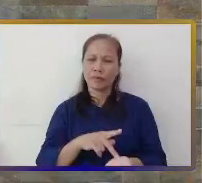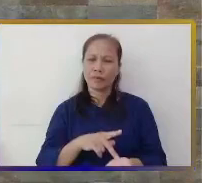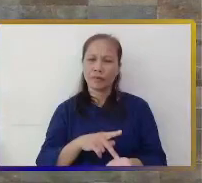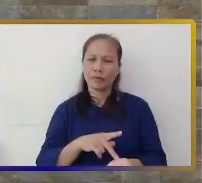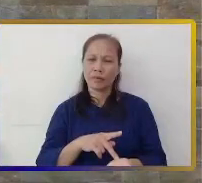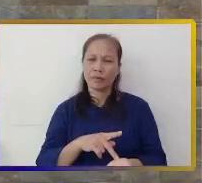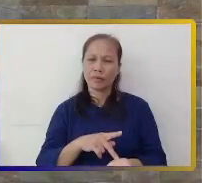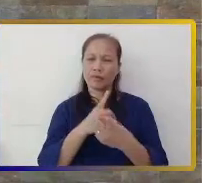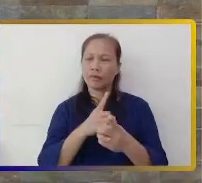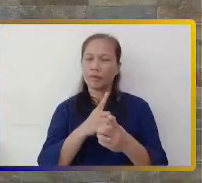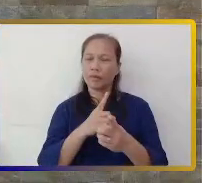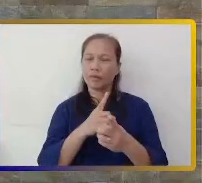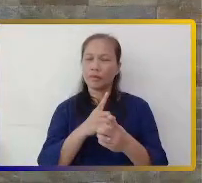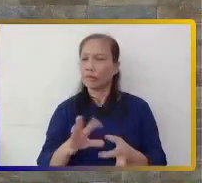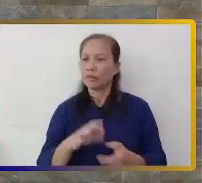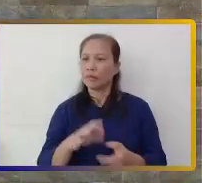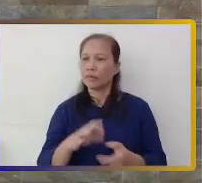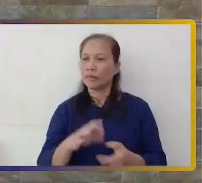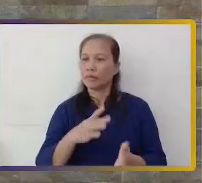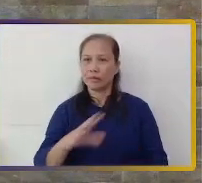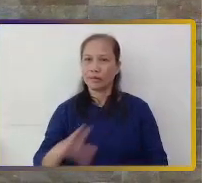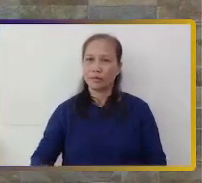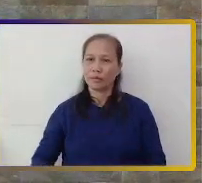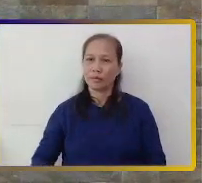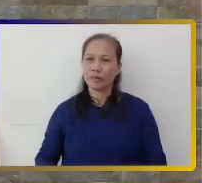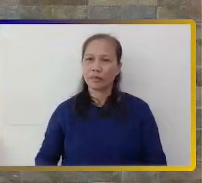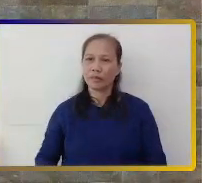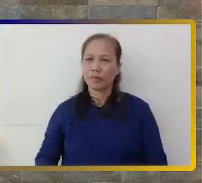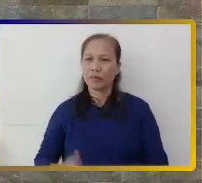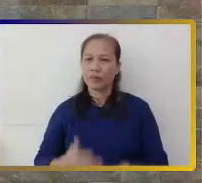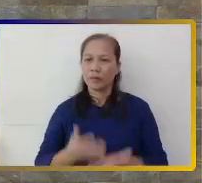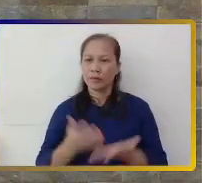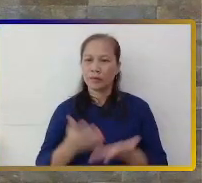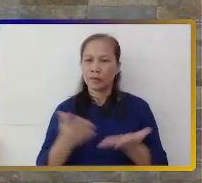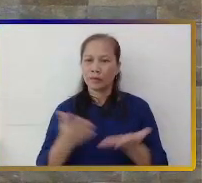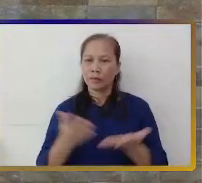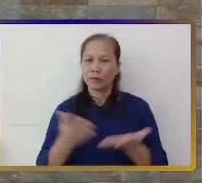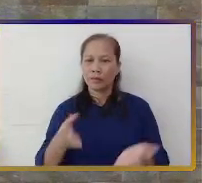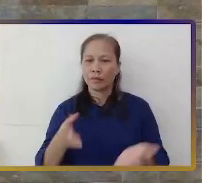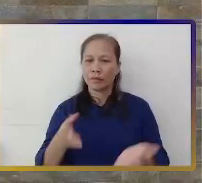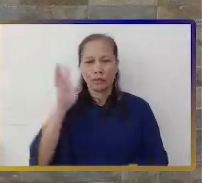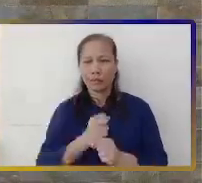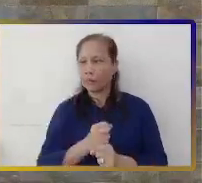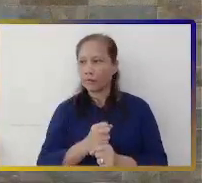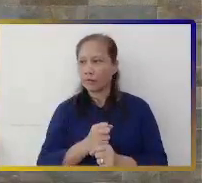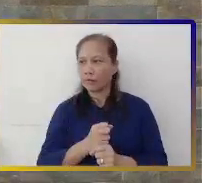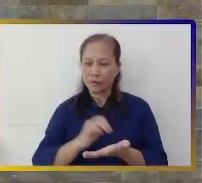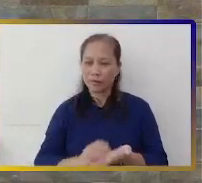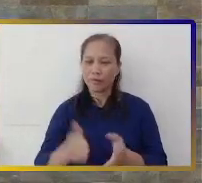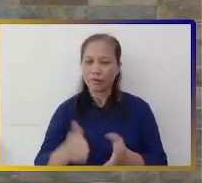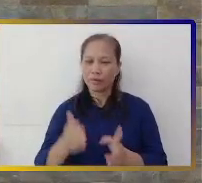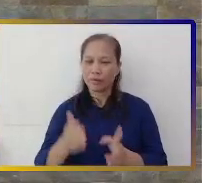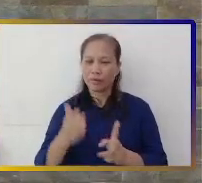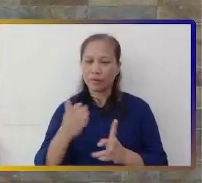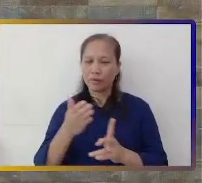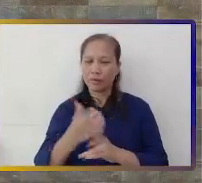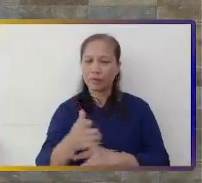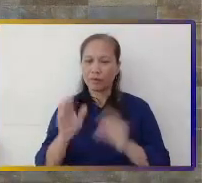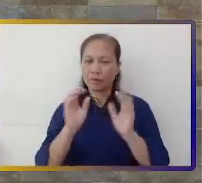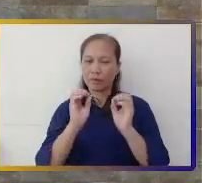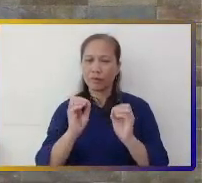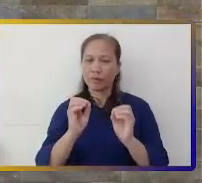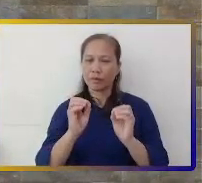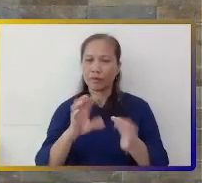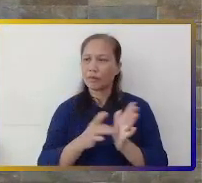niya kukunin yon mula sa Panginoong jesukristo nakuha niyo po you see So dugtong-dugtong po yan now kung titingnan po natin